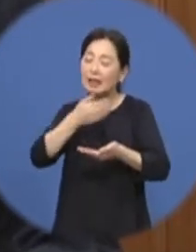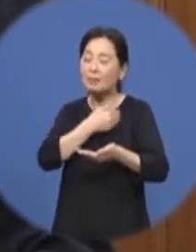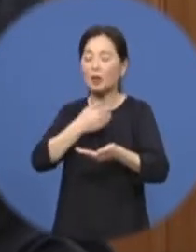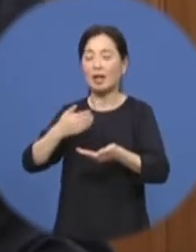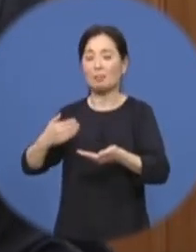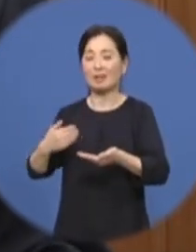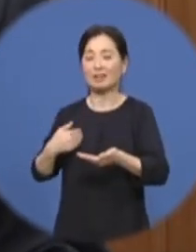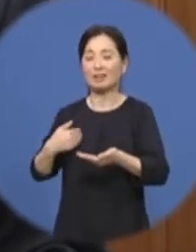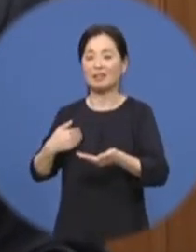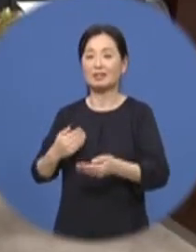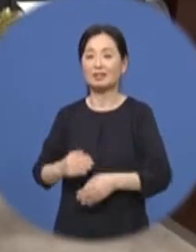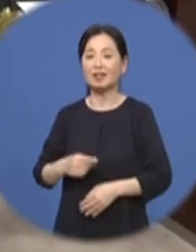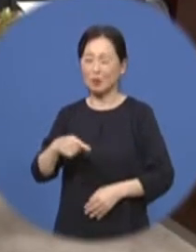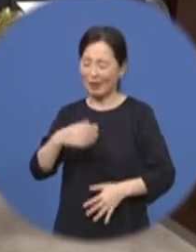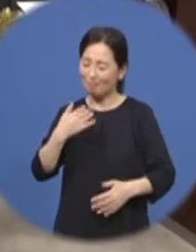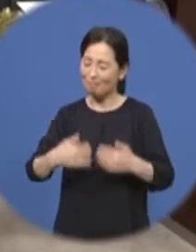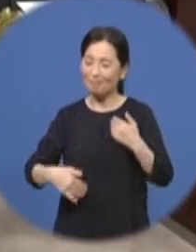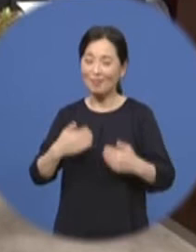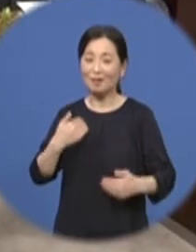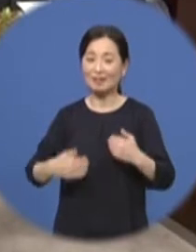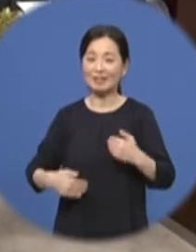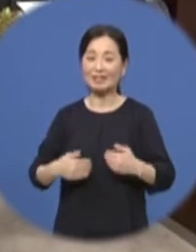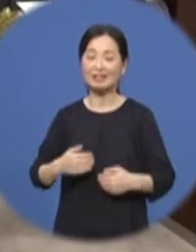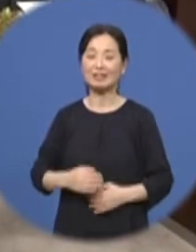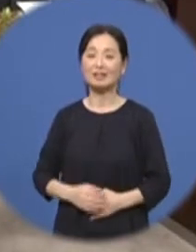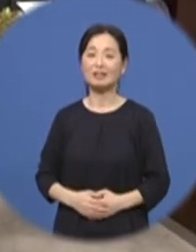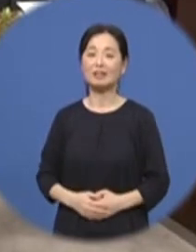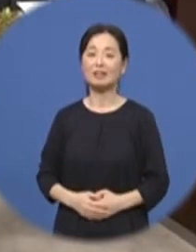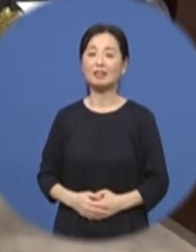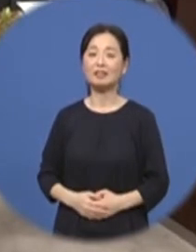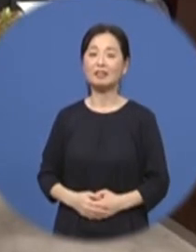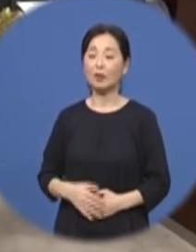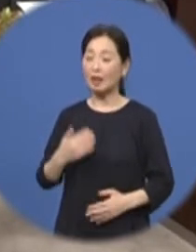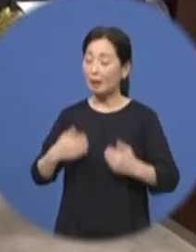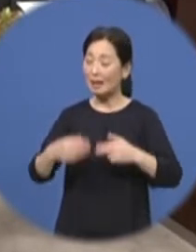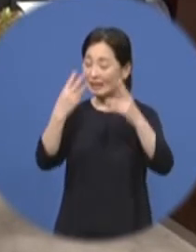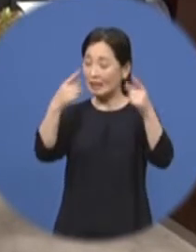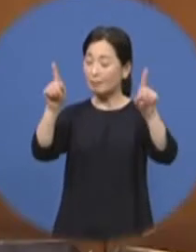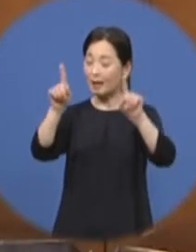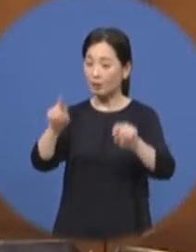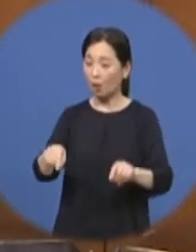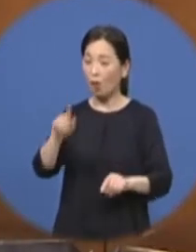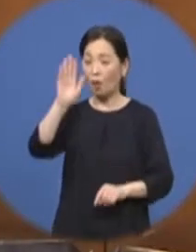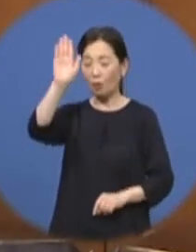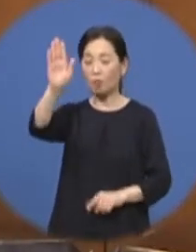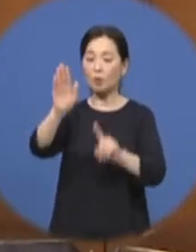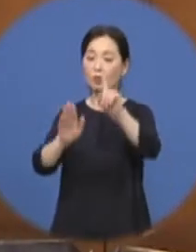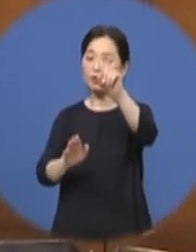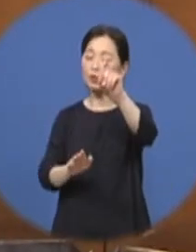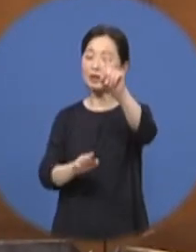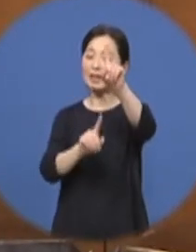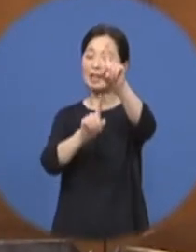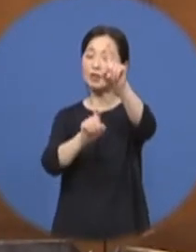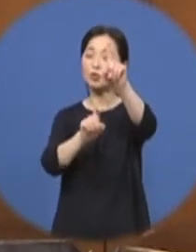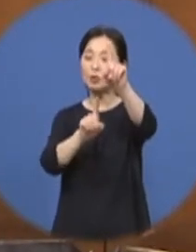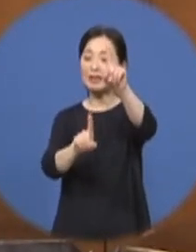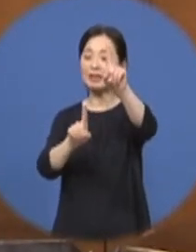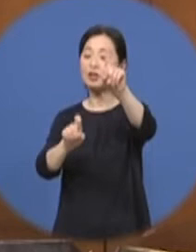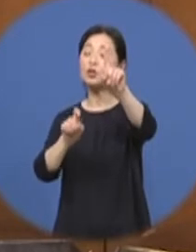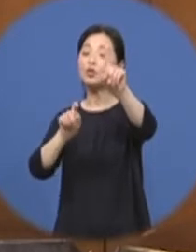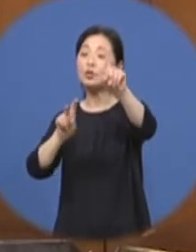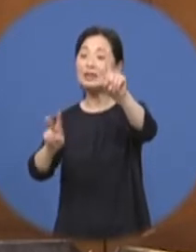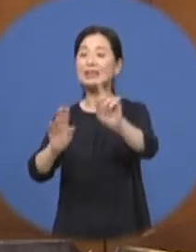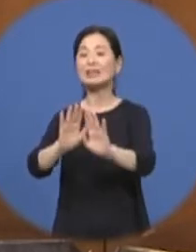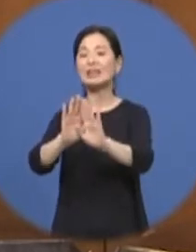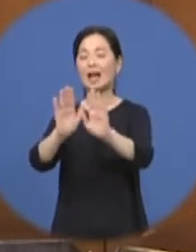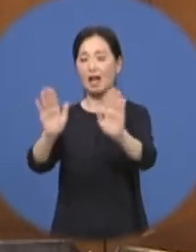ものすごく楽しい。 いや、そんな楽しいイベントが11月11と12日の2日間、はい、今年も開か